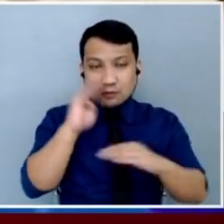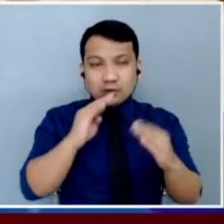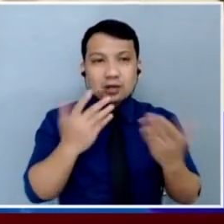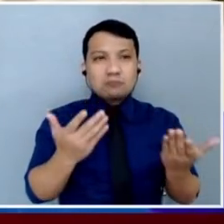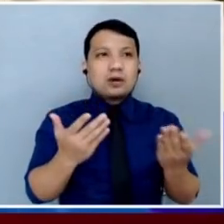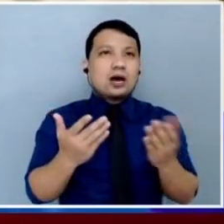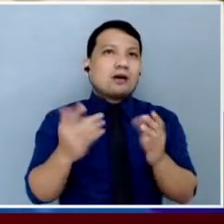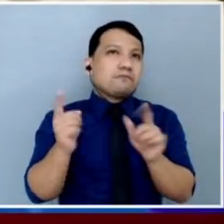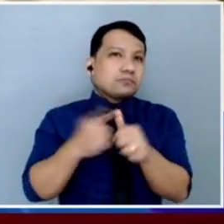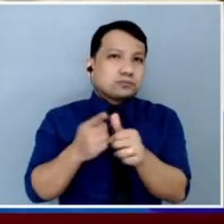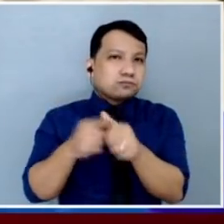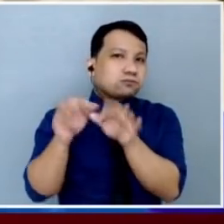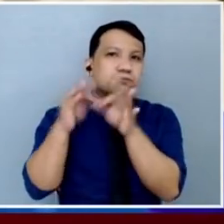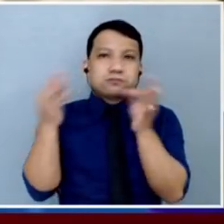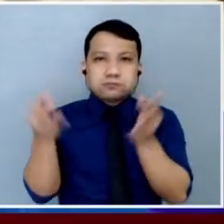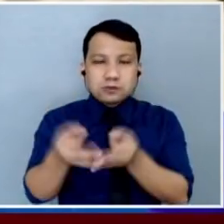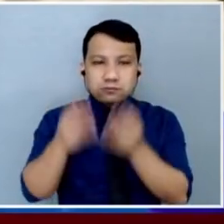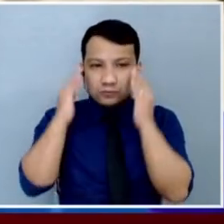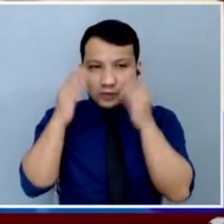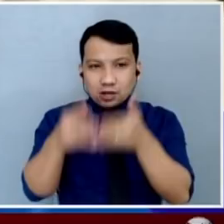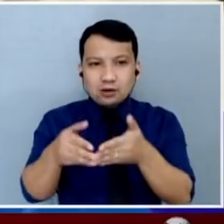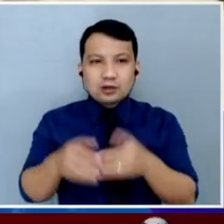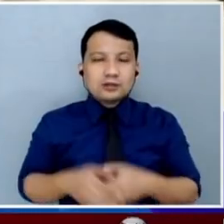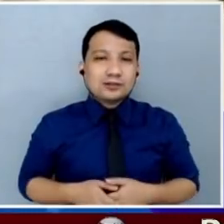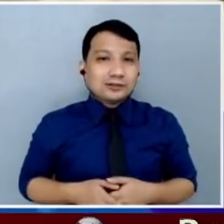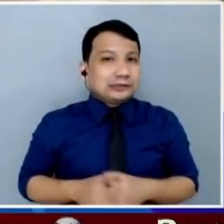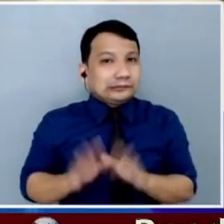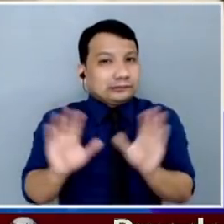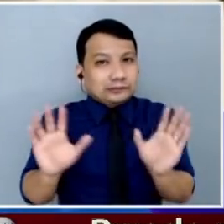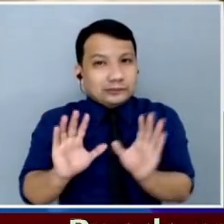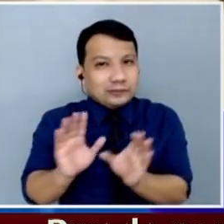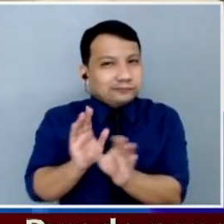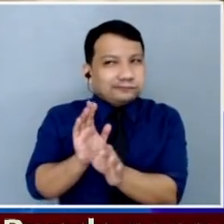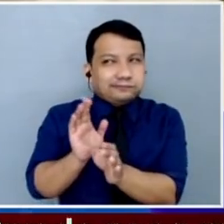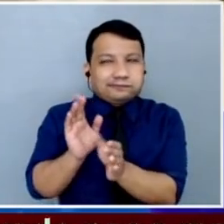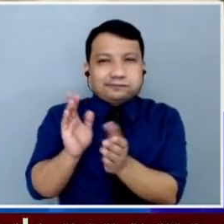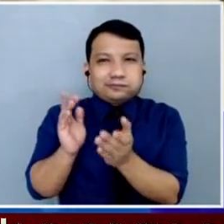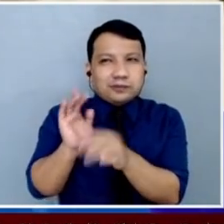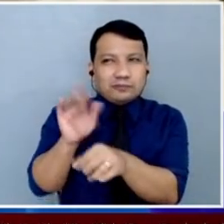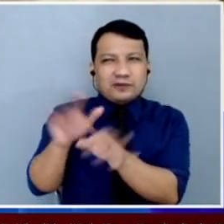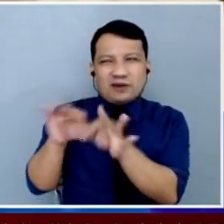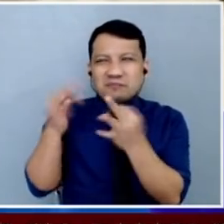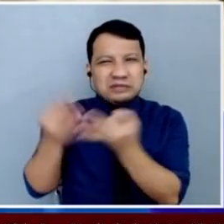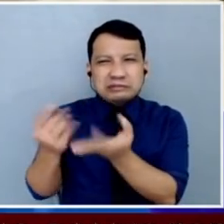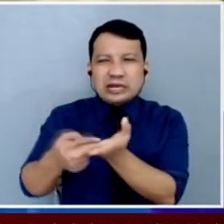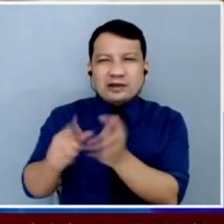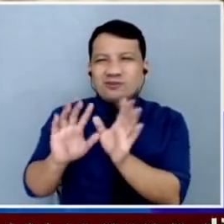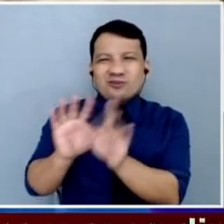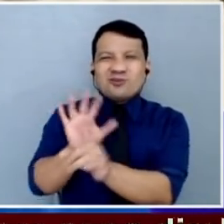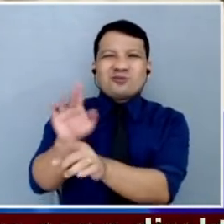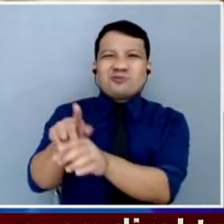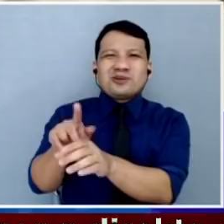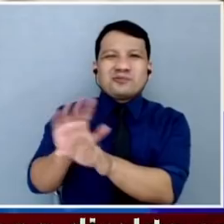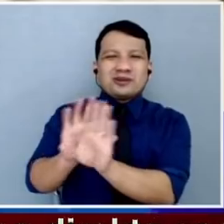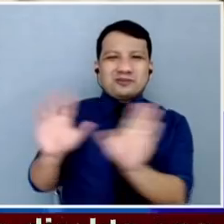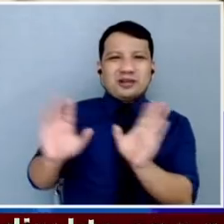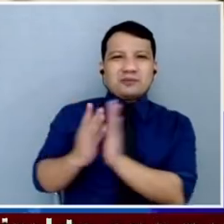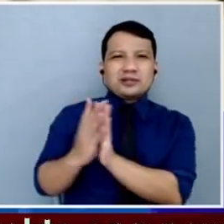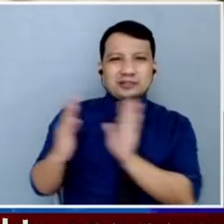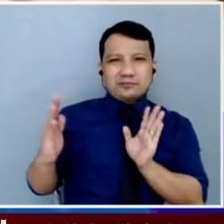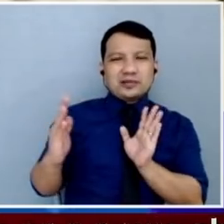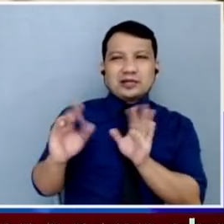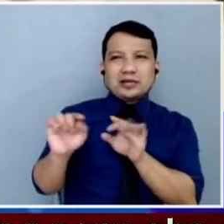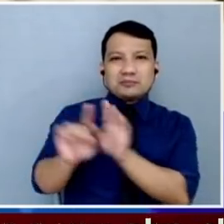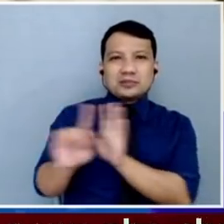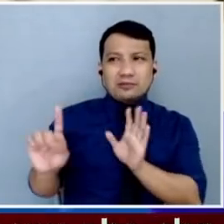family. So ayoko nag-i-interfere pagka pamilya na. Siyempre, kaya ka nga